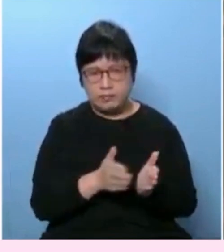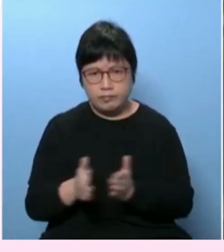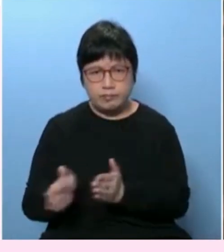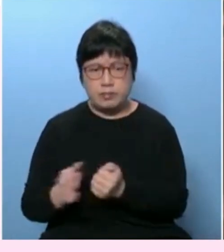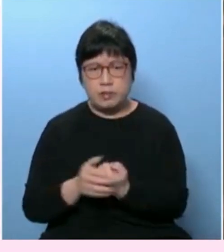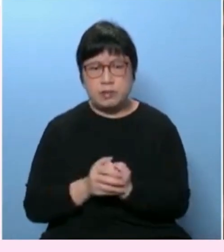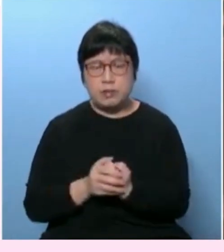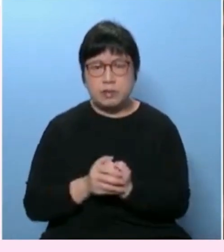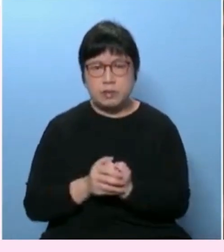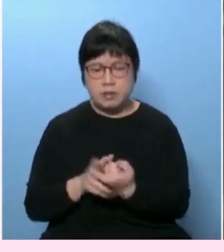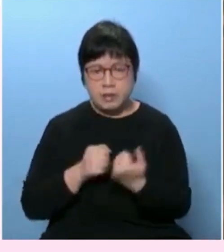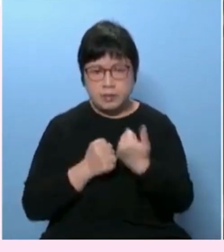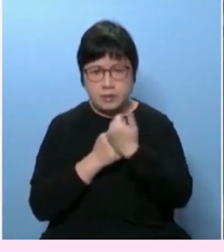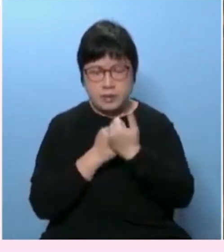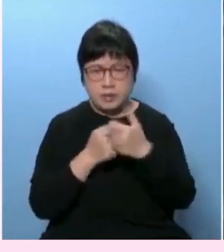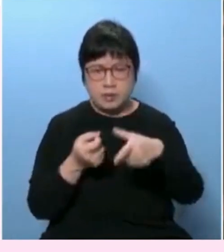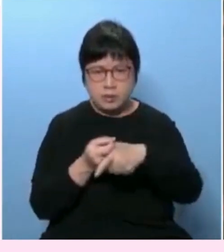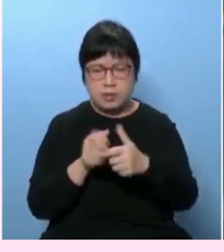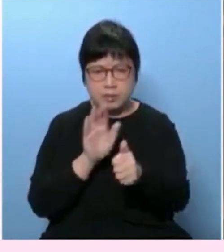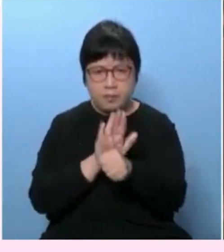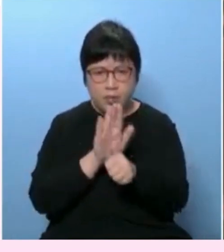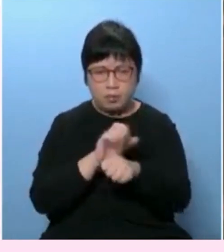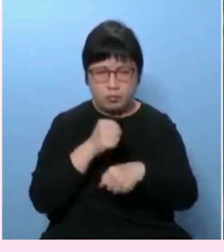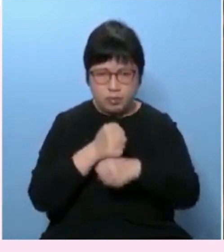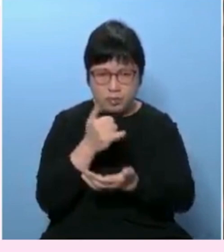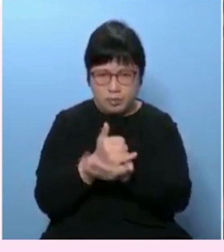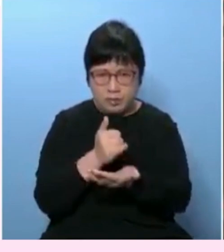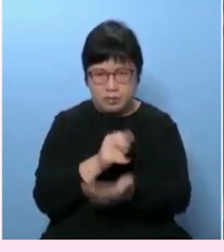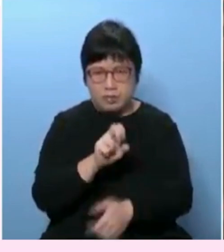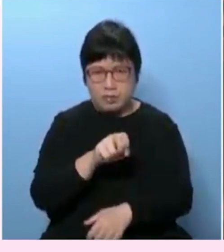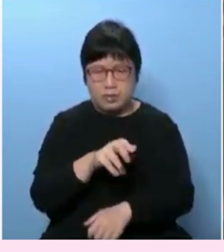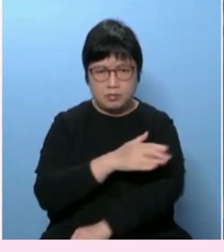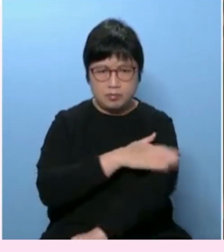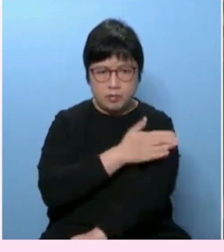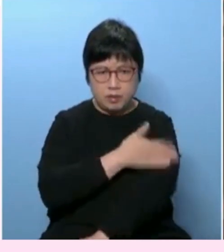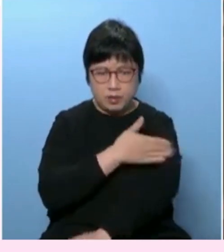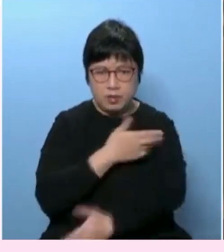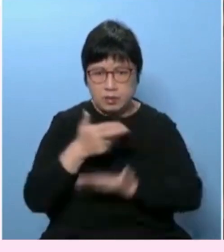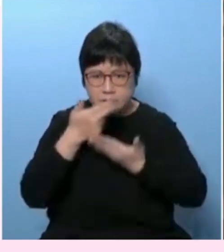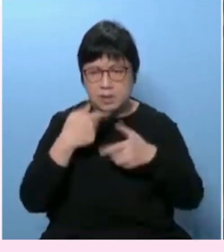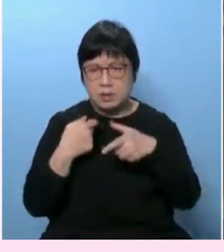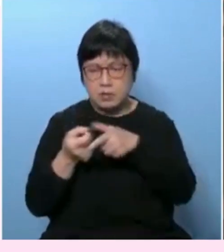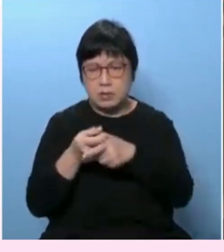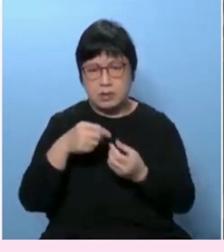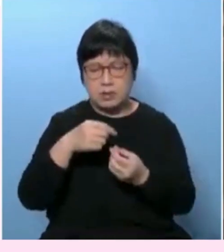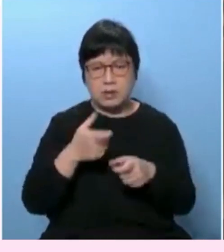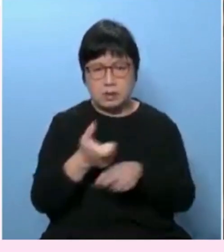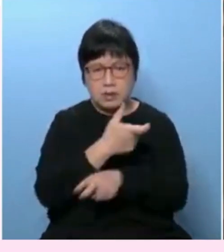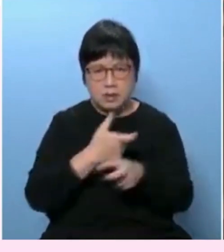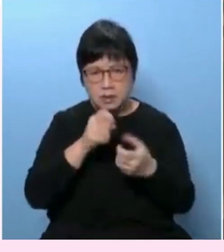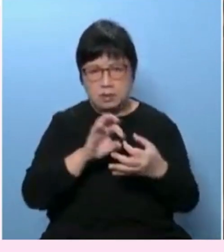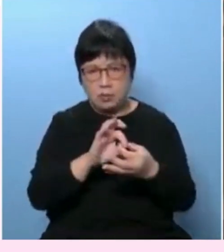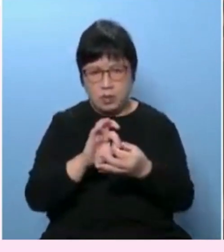我哋一直咧係基撐企業，亦都保就業，因為咧僱員嘅飯碗同企業嘅營運咧係唇齒